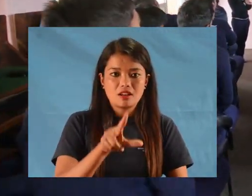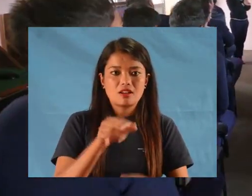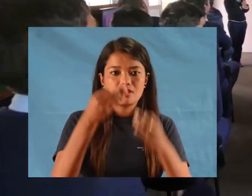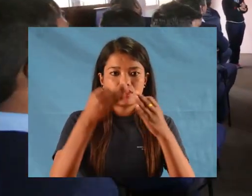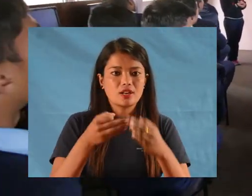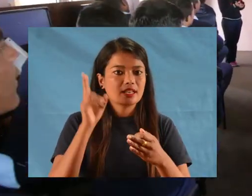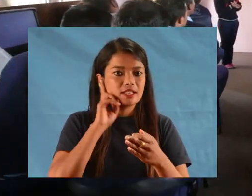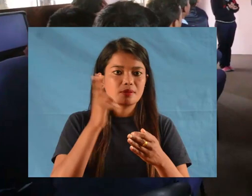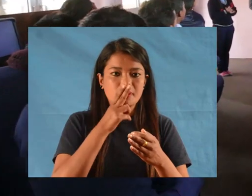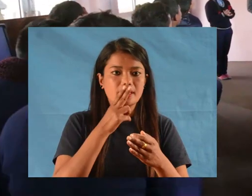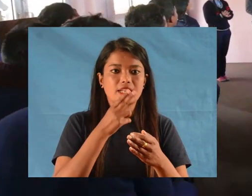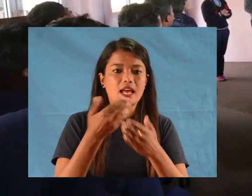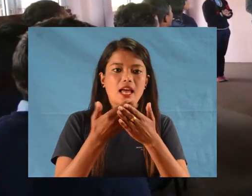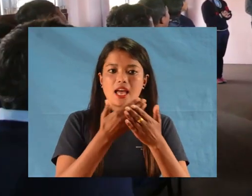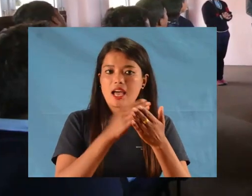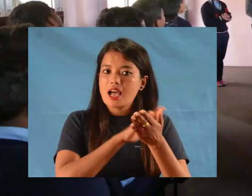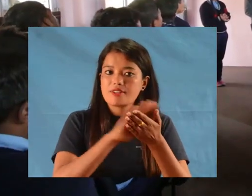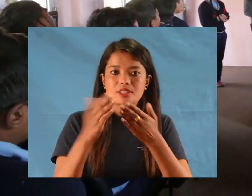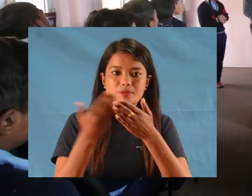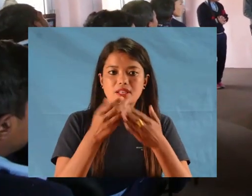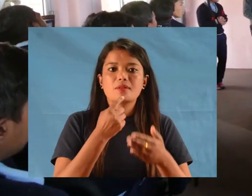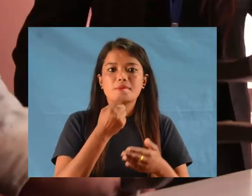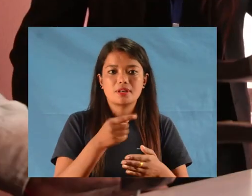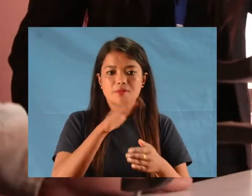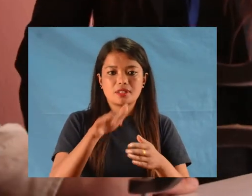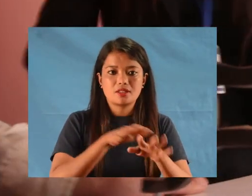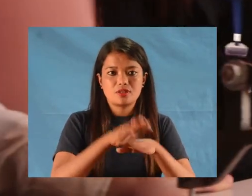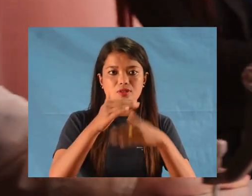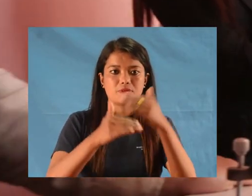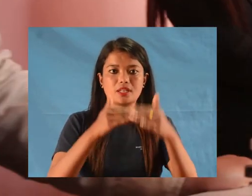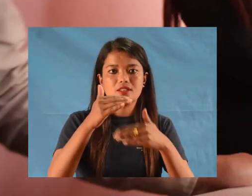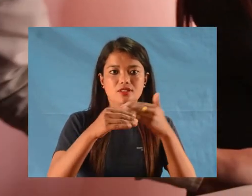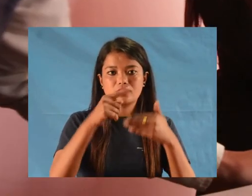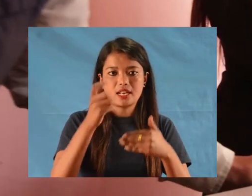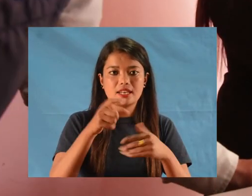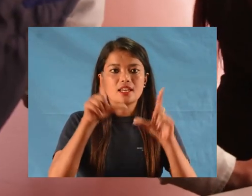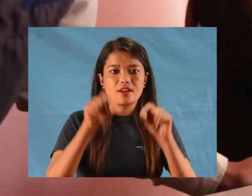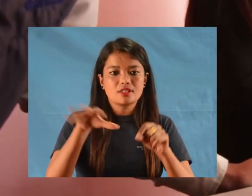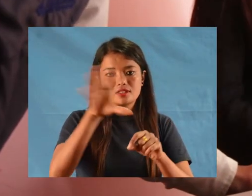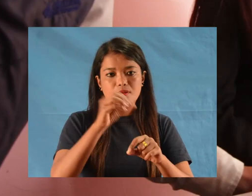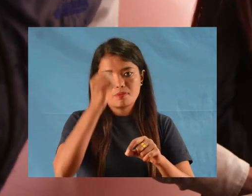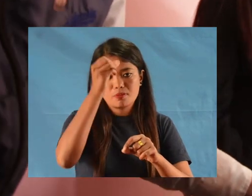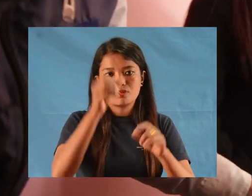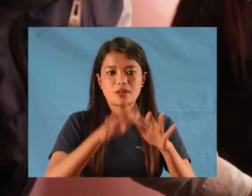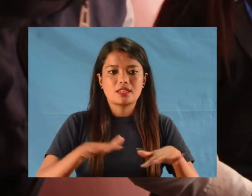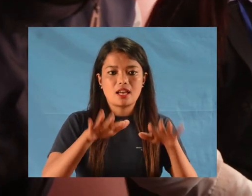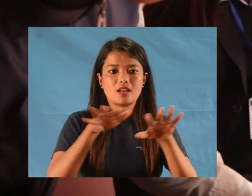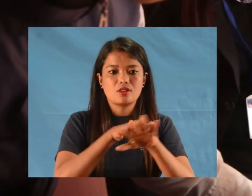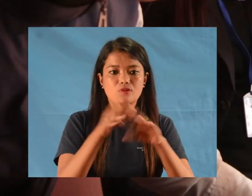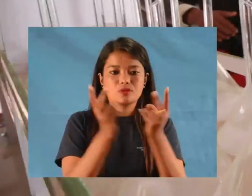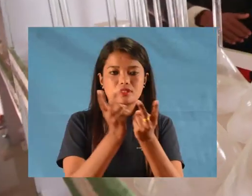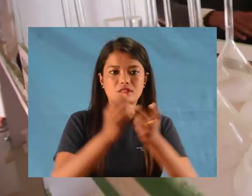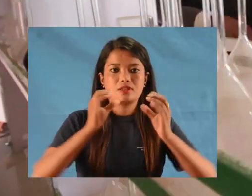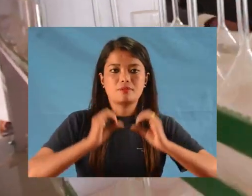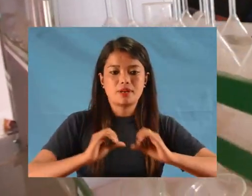तर धोलागेरी बहिरा आवासिये विद्यालाए मामने विद्यार्थी हरुको विकास का लागी आवाशेप सबई पुर्वाधार हरु